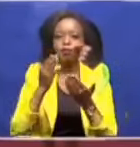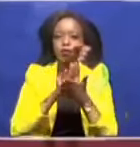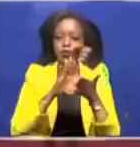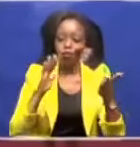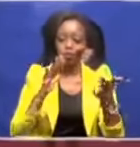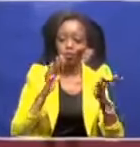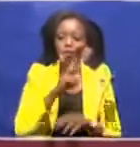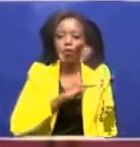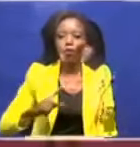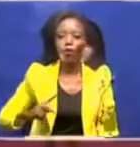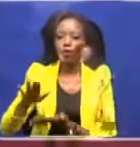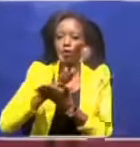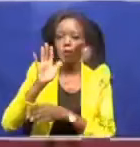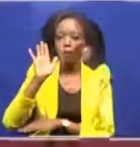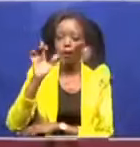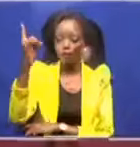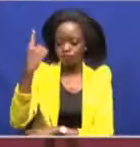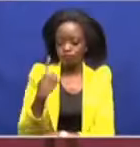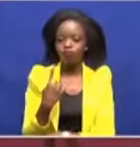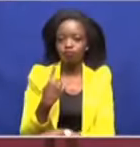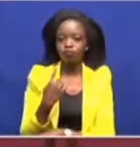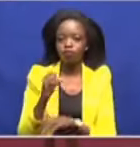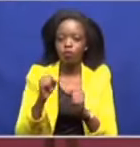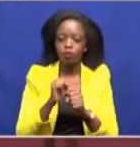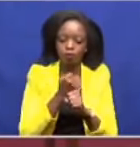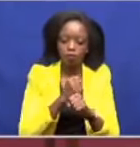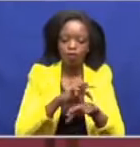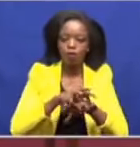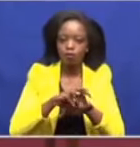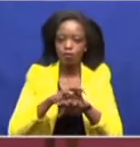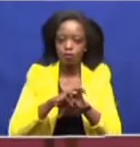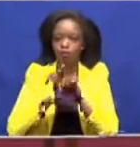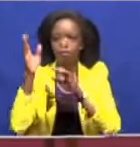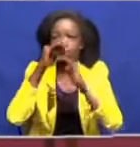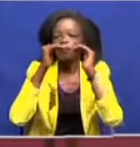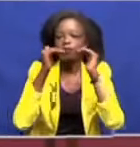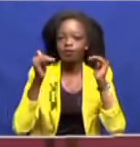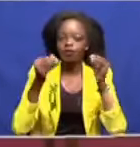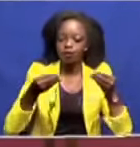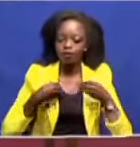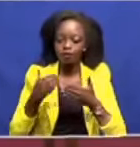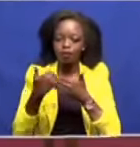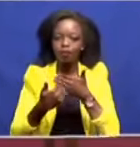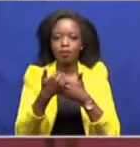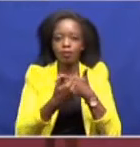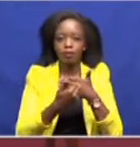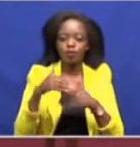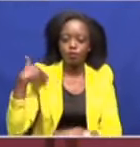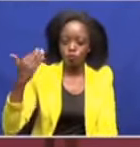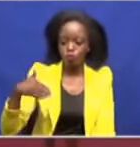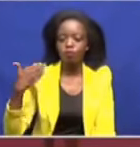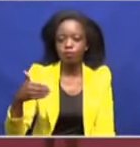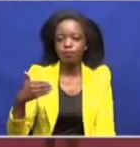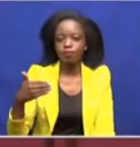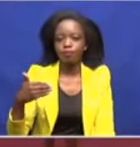litukuzwe, ufalme wako ufike, utakalo lifanyike duniani kama mbinguni. Utupe leo mkate wetu wa kila